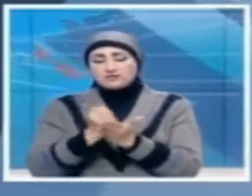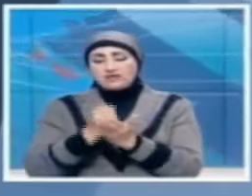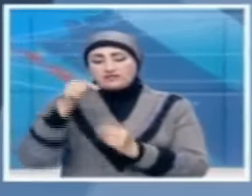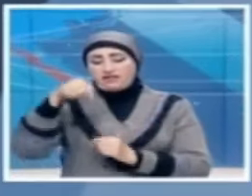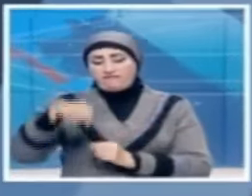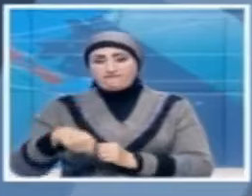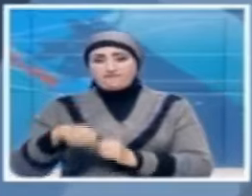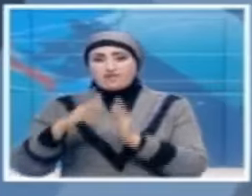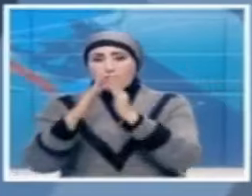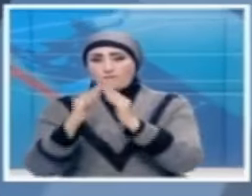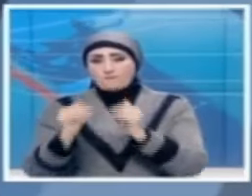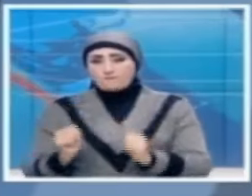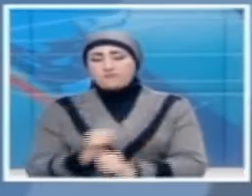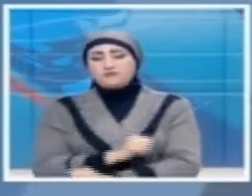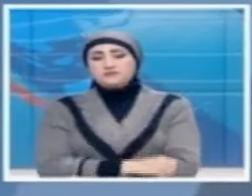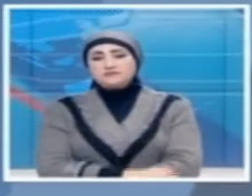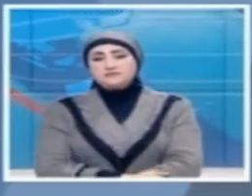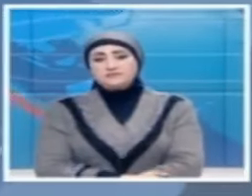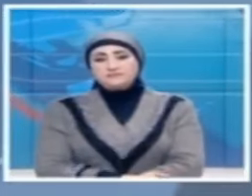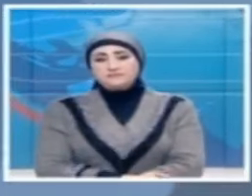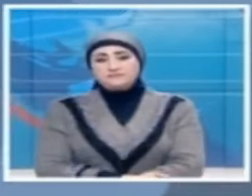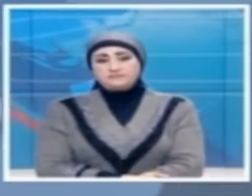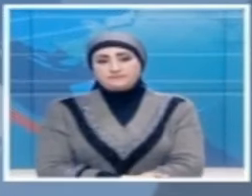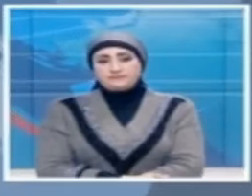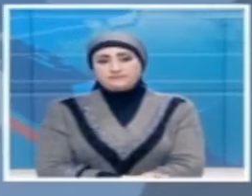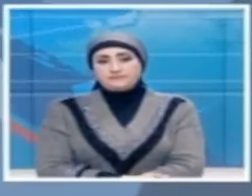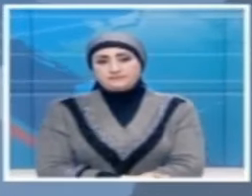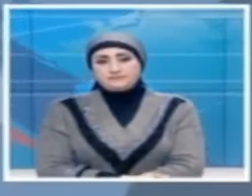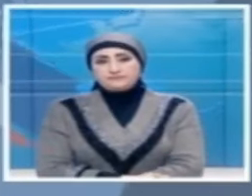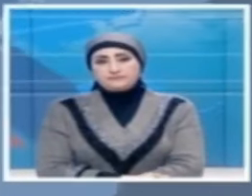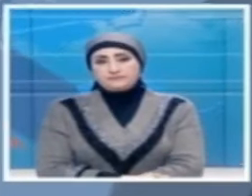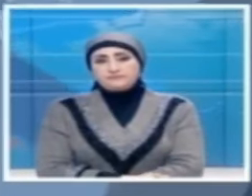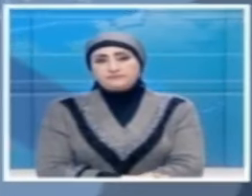الاجتماعية والاقتصادية في مصر.